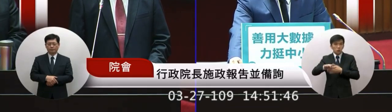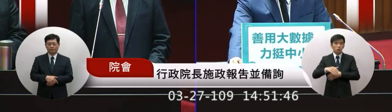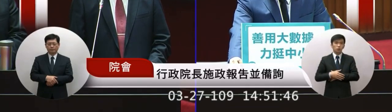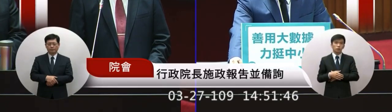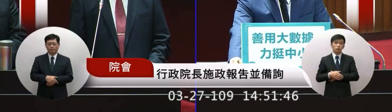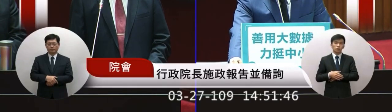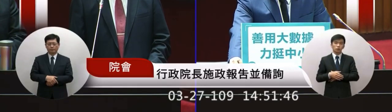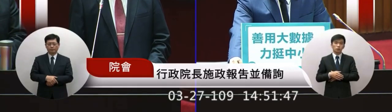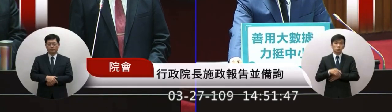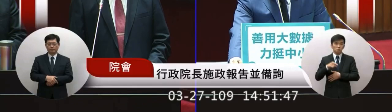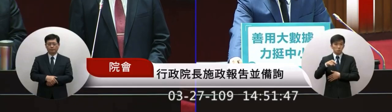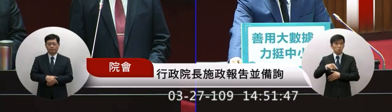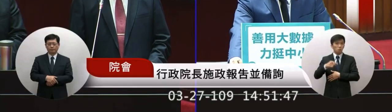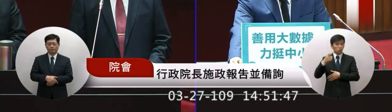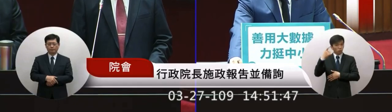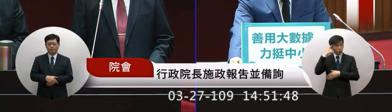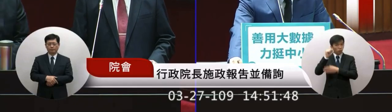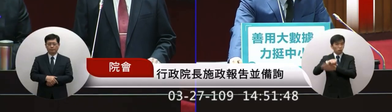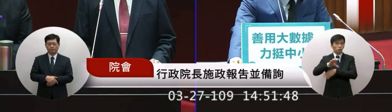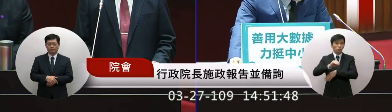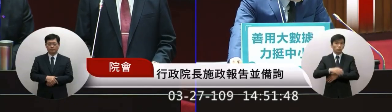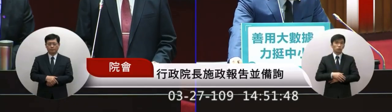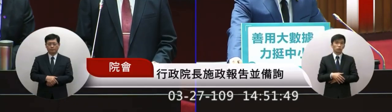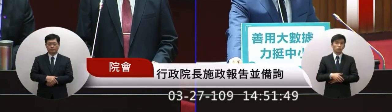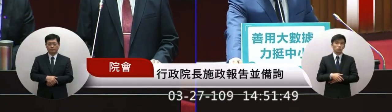收集。这个部分，院长你同意吗？ 对。